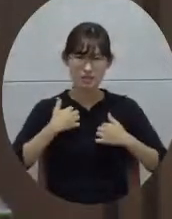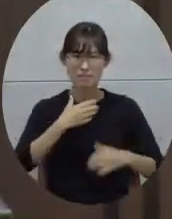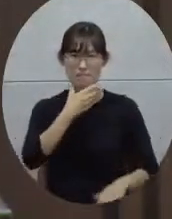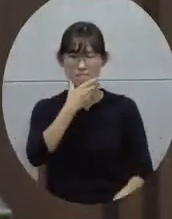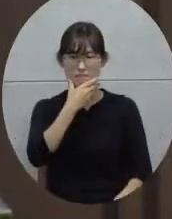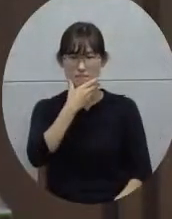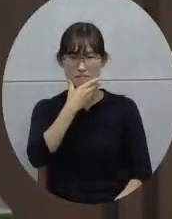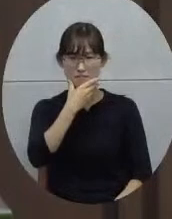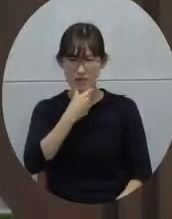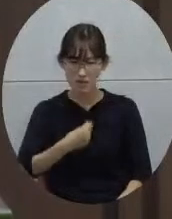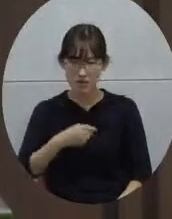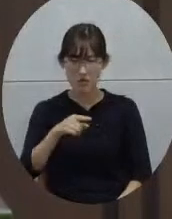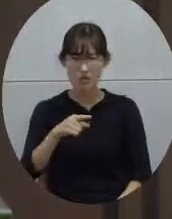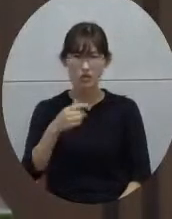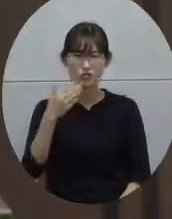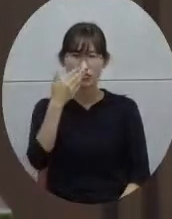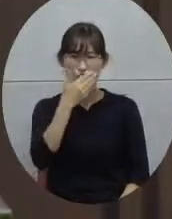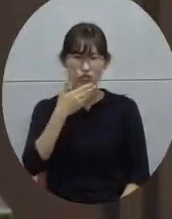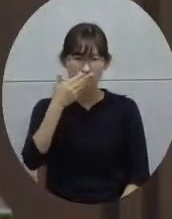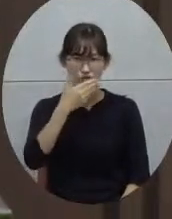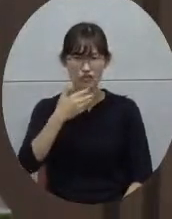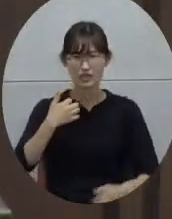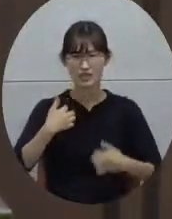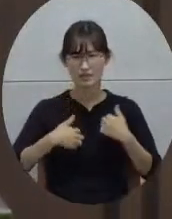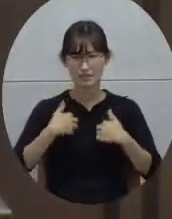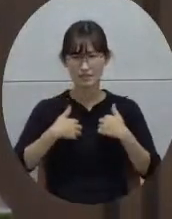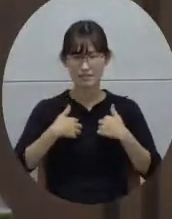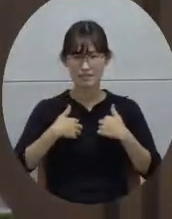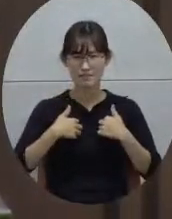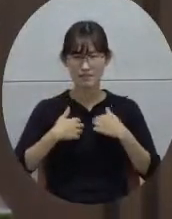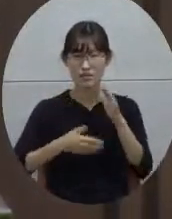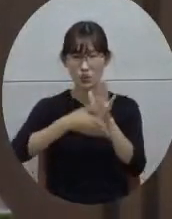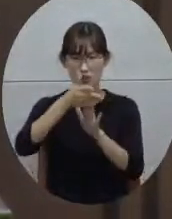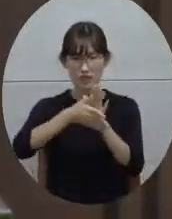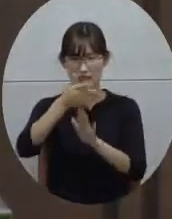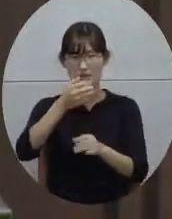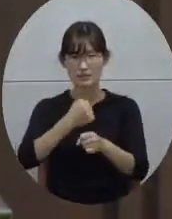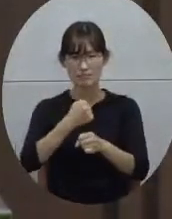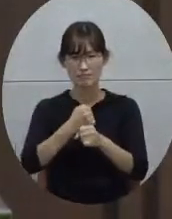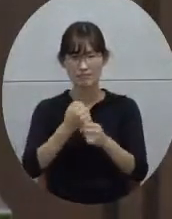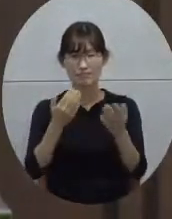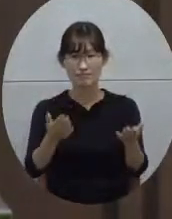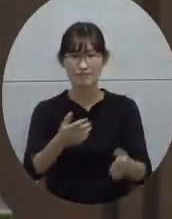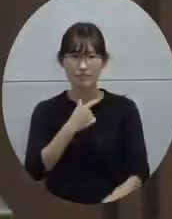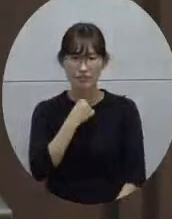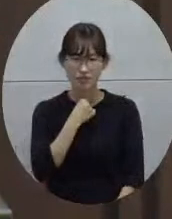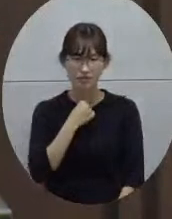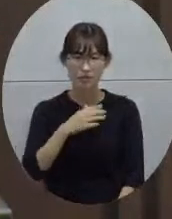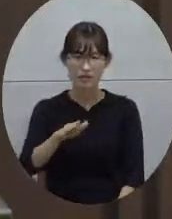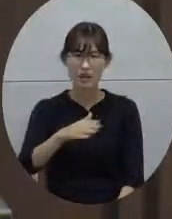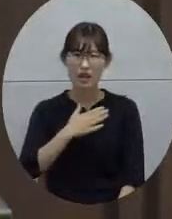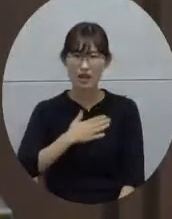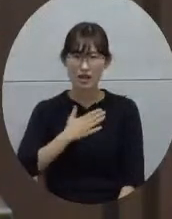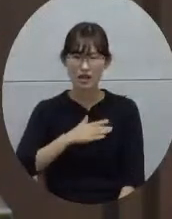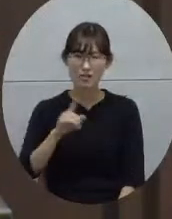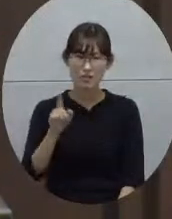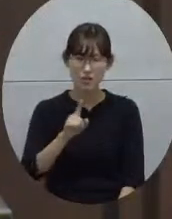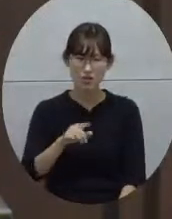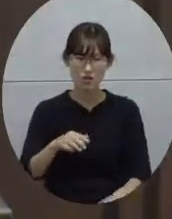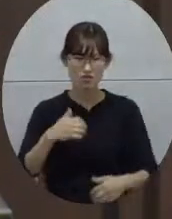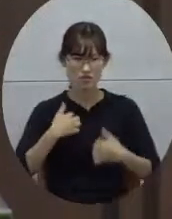꿀잼 행복도시를 만들겠습니다. 잘 아시다시피 저는 선거 기간 중 노잼 도시